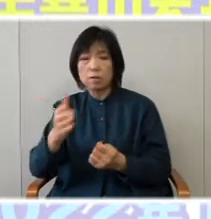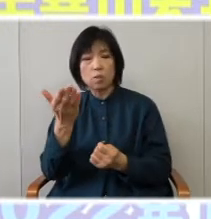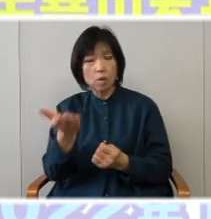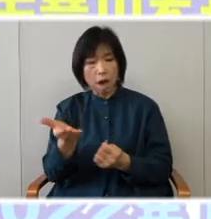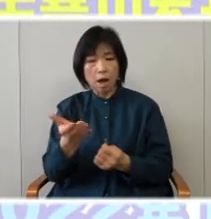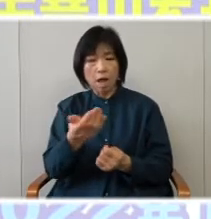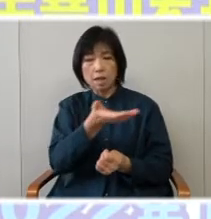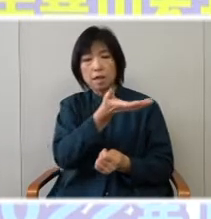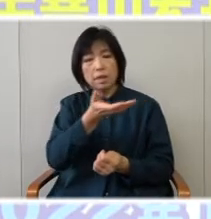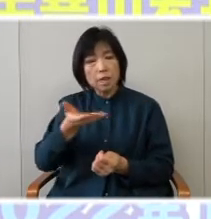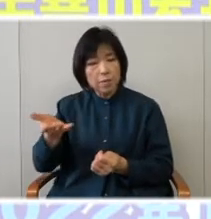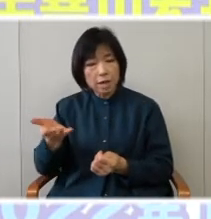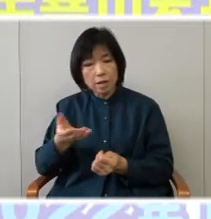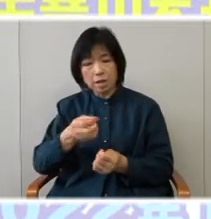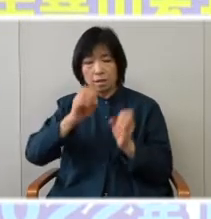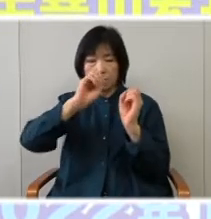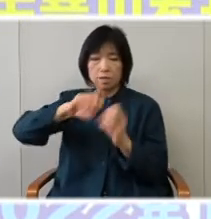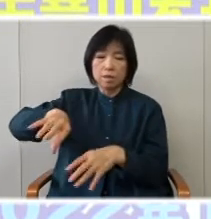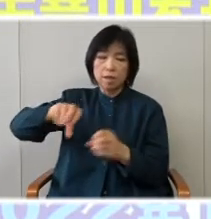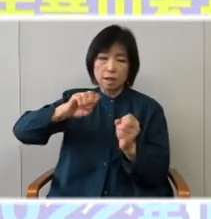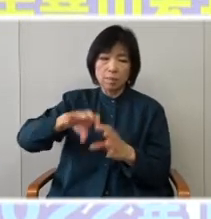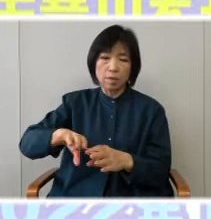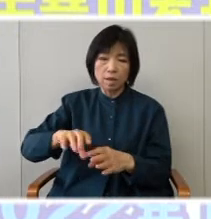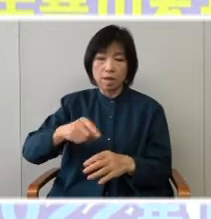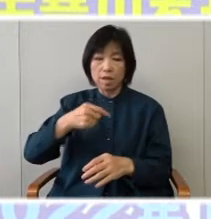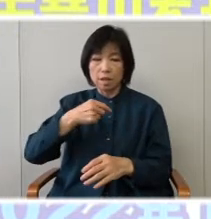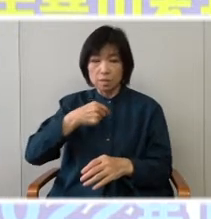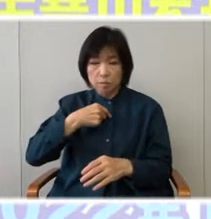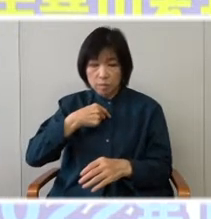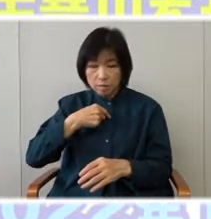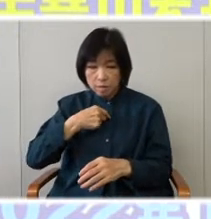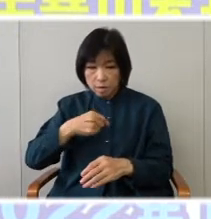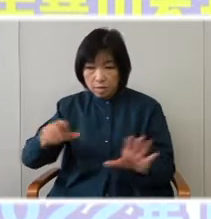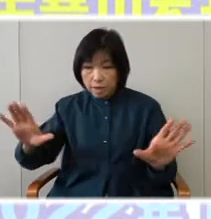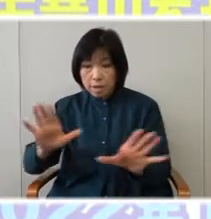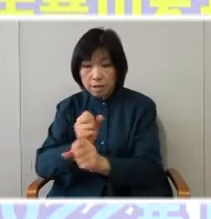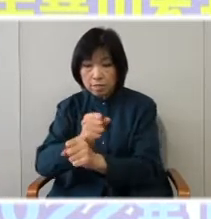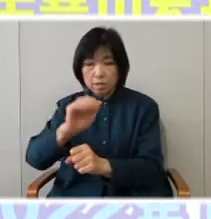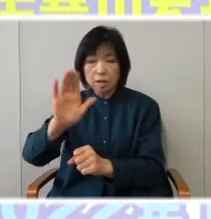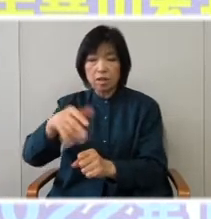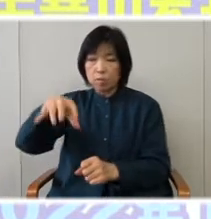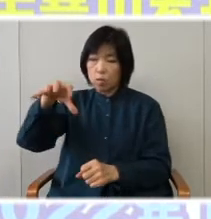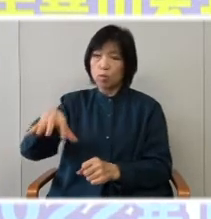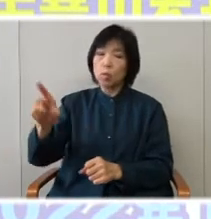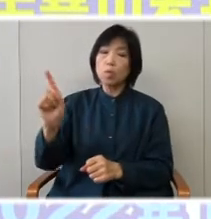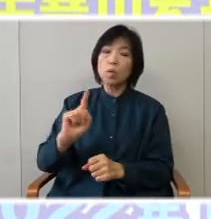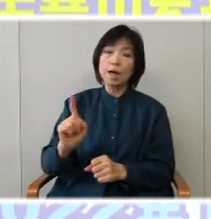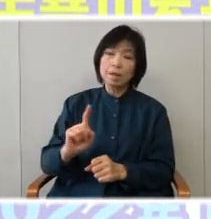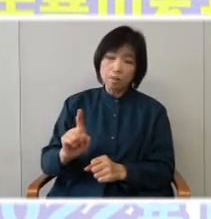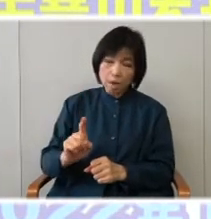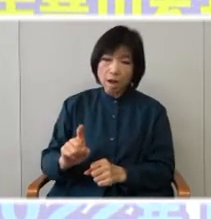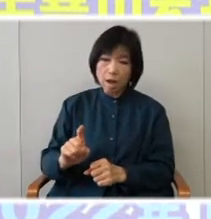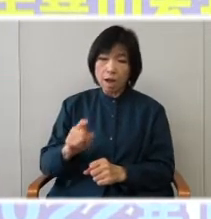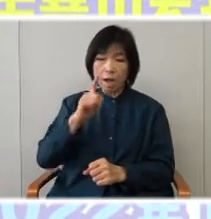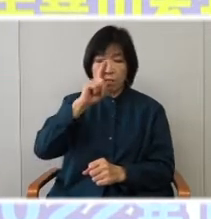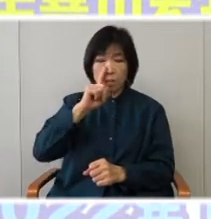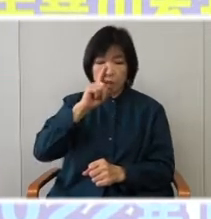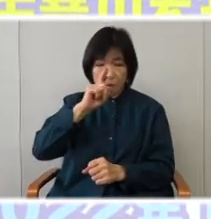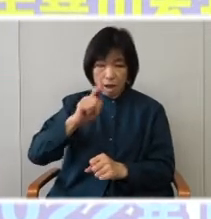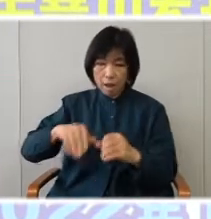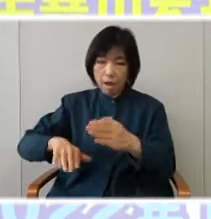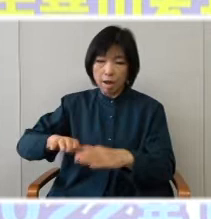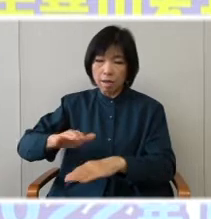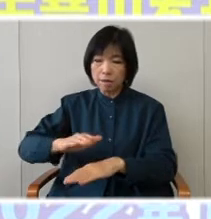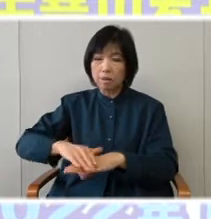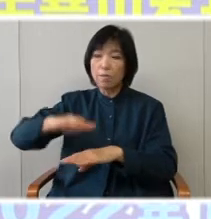川にゴミを捨てれば目の前からなくなるだけれど、どっかにみんな溜まっていくんだよということ、それとあとはマイ